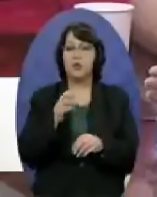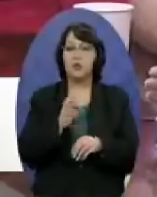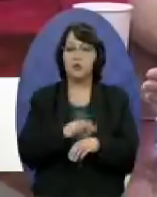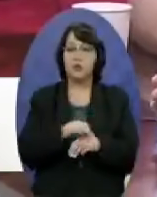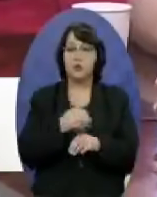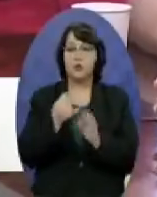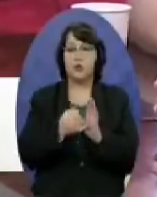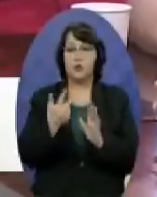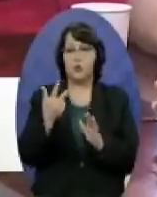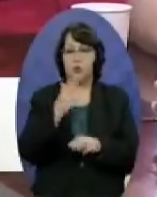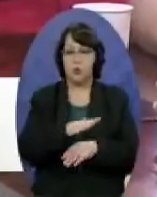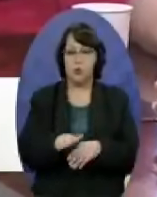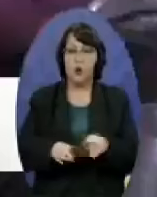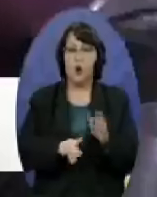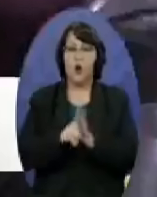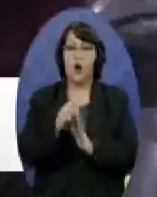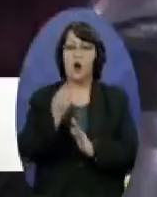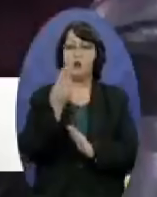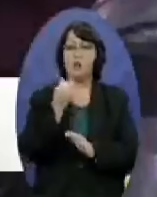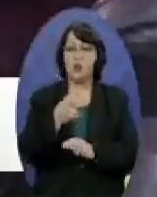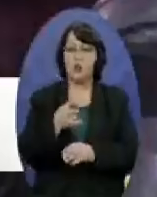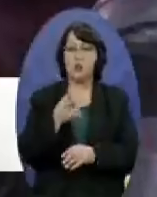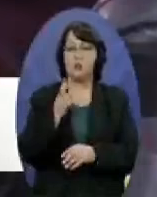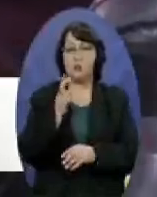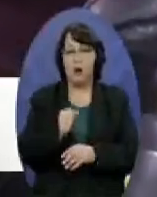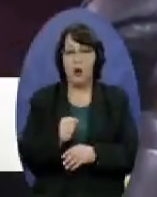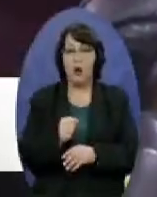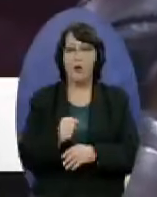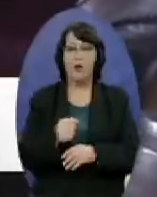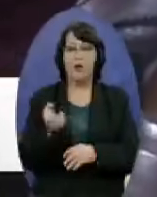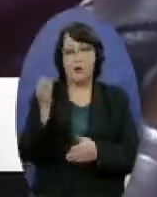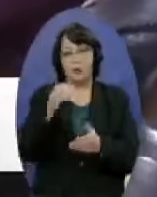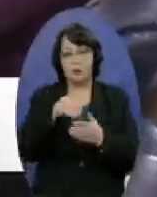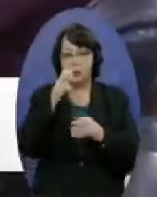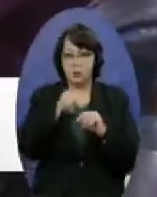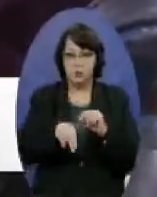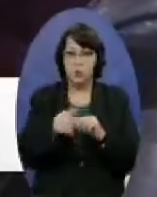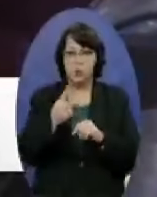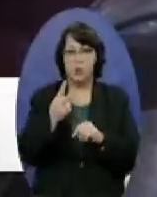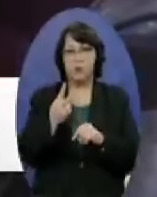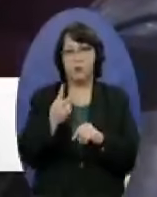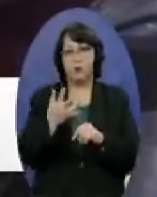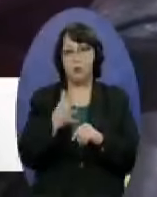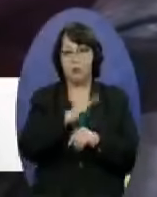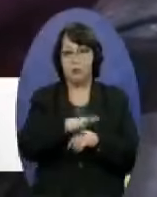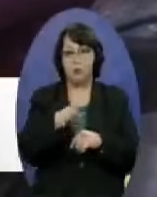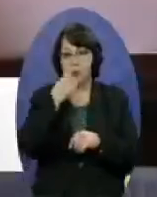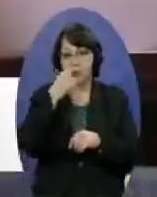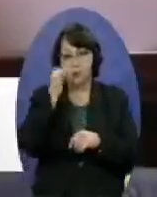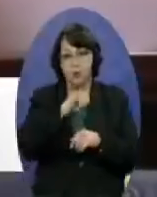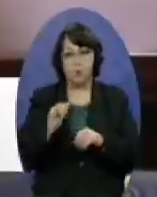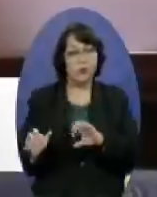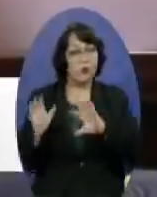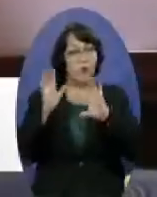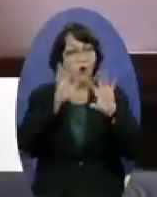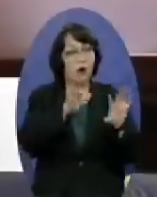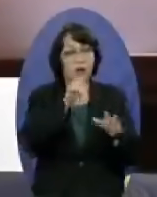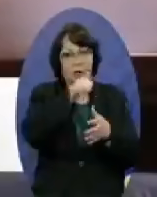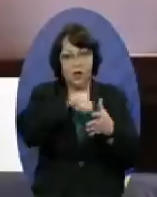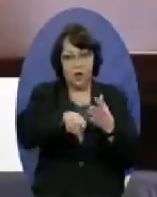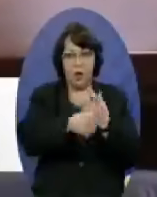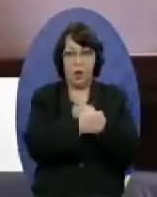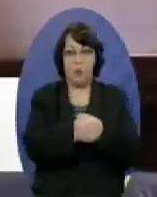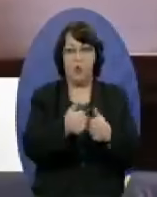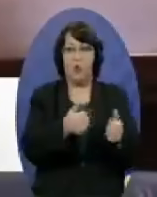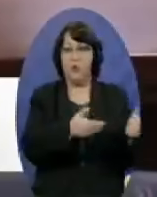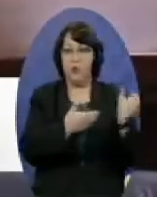анхан шатны болон давтан үзлэг хийснээс эхний ээлжийн 25 хүүхдийг бүгд найрамдах хятад ард улс руу эмчилгээнд явуулсан. Хагалгааг шаасны